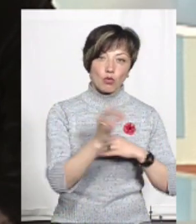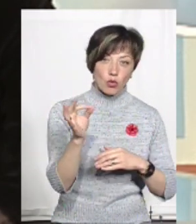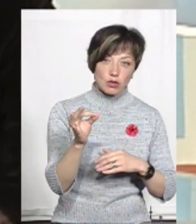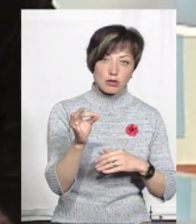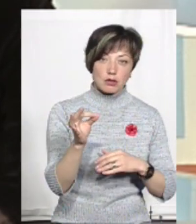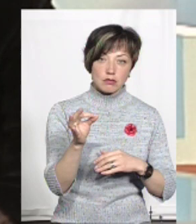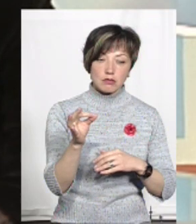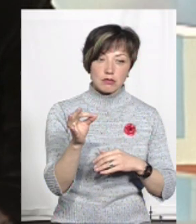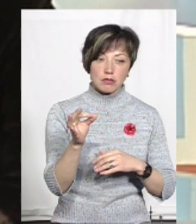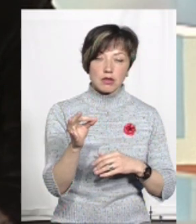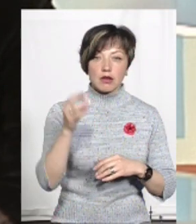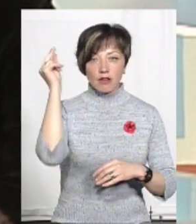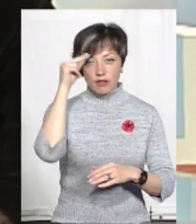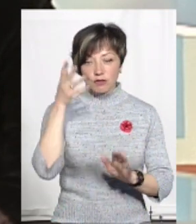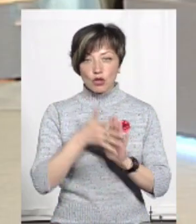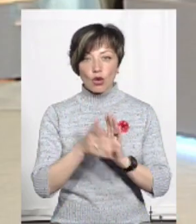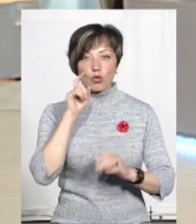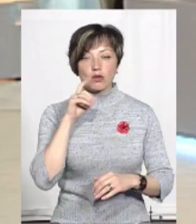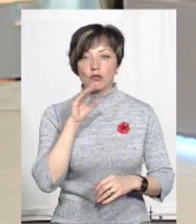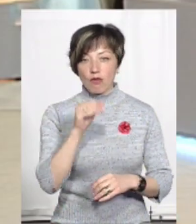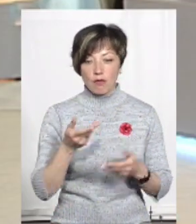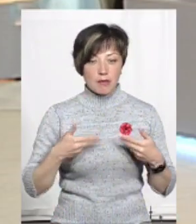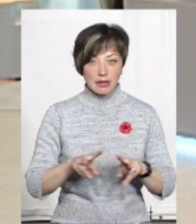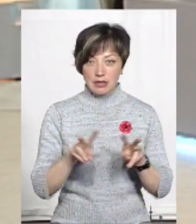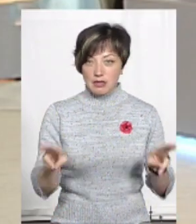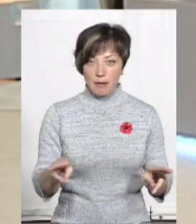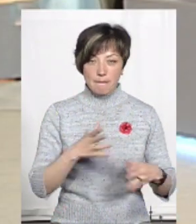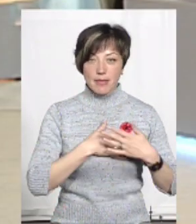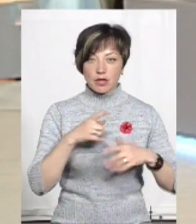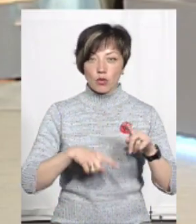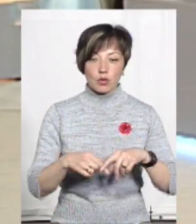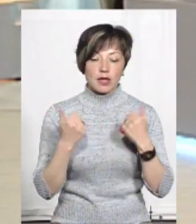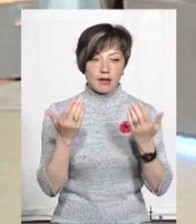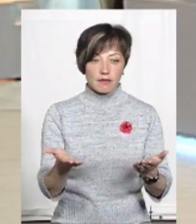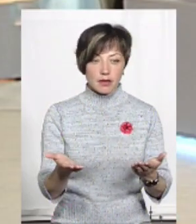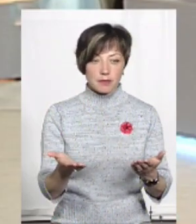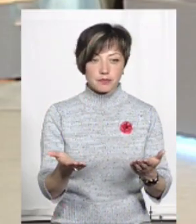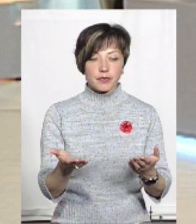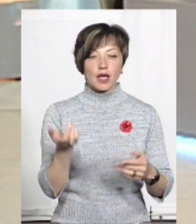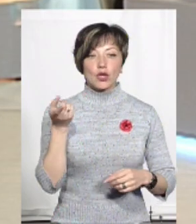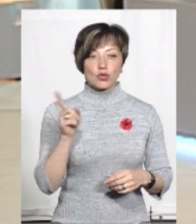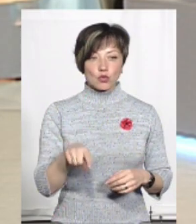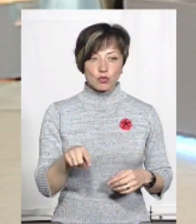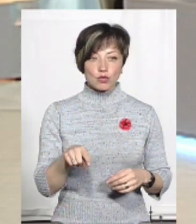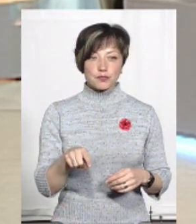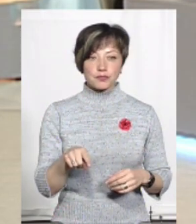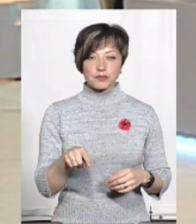Сході, вивчають українську мову. Ми ж такі ж самі патріоти, як і ви. Тому